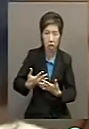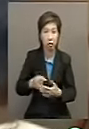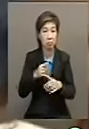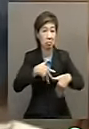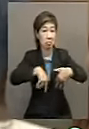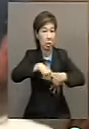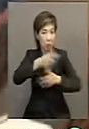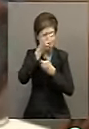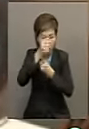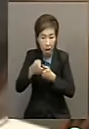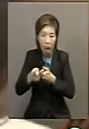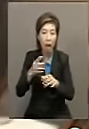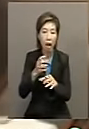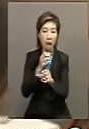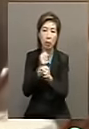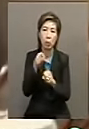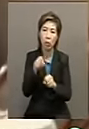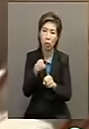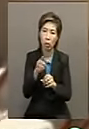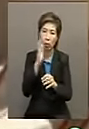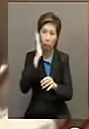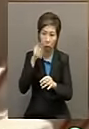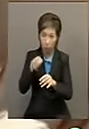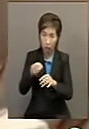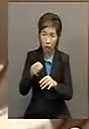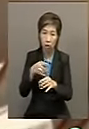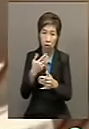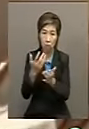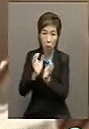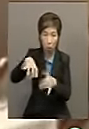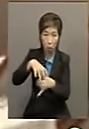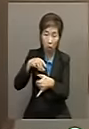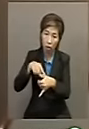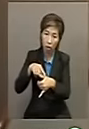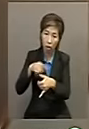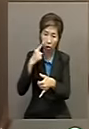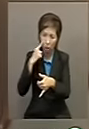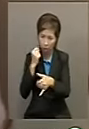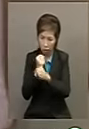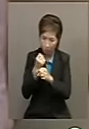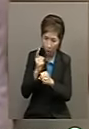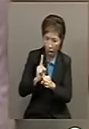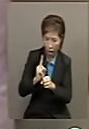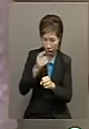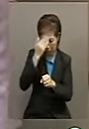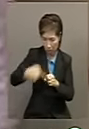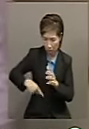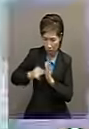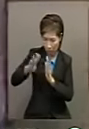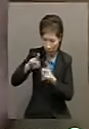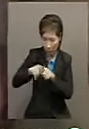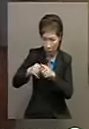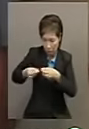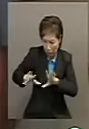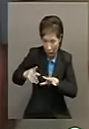คมก็สนใจว่าเอ๊ะตกลงแล้วคนที่ถูกควบคุมตัวท่านนี้ไปทำอะไรมาถึงตับแตกถึงมีแผล